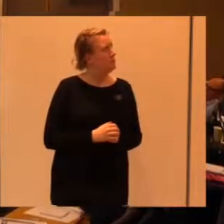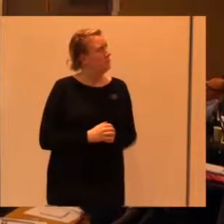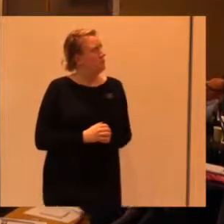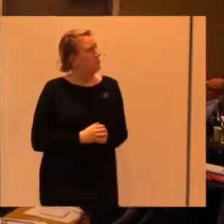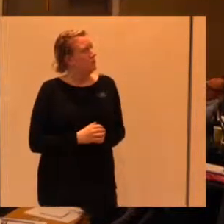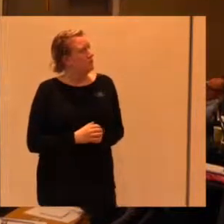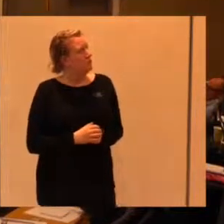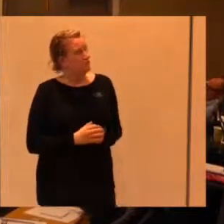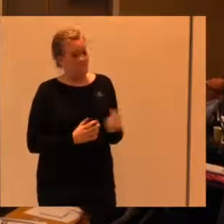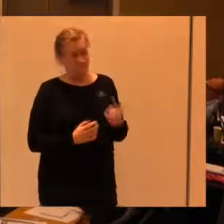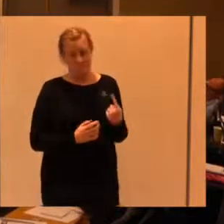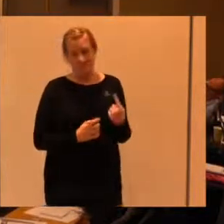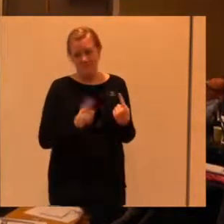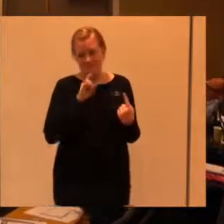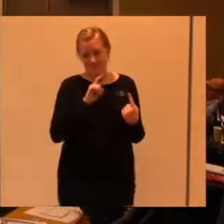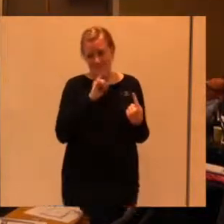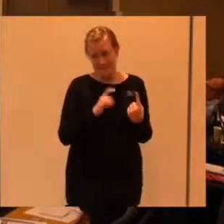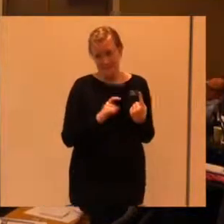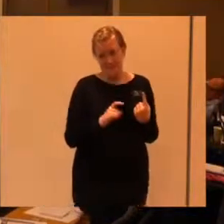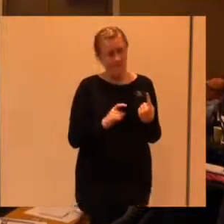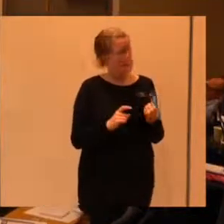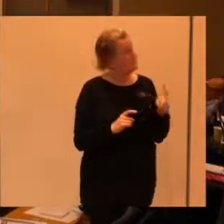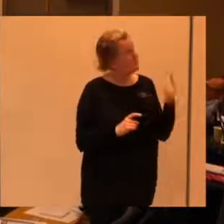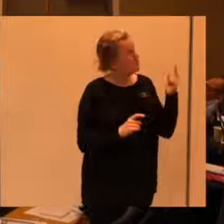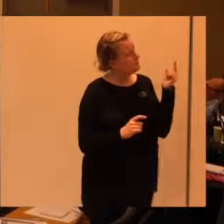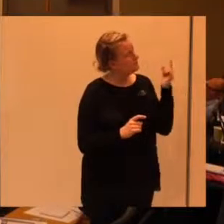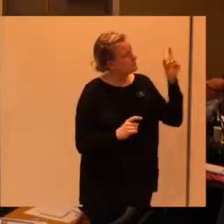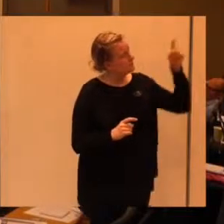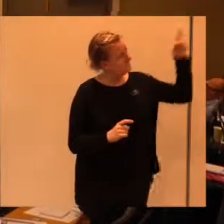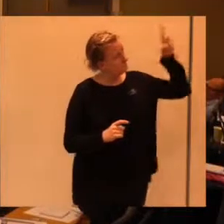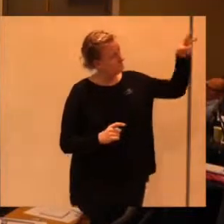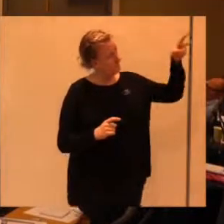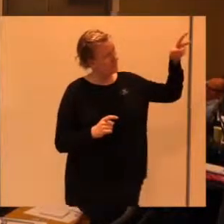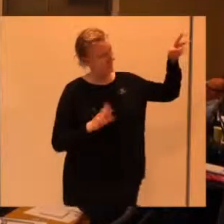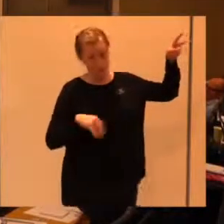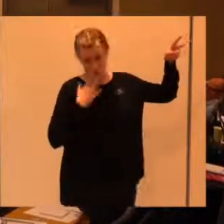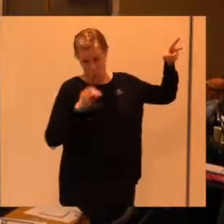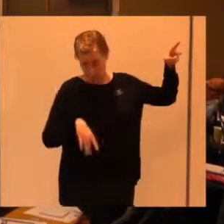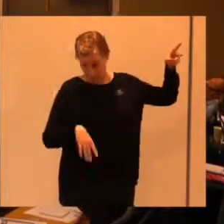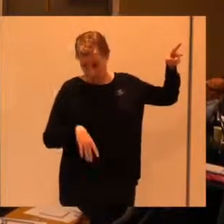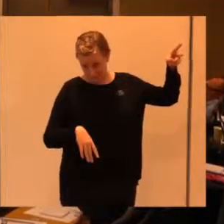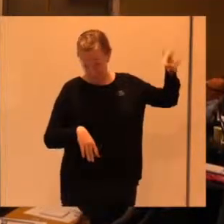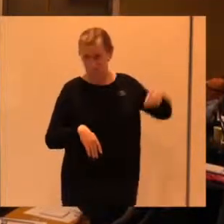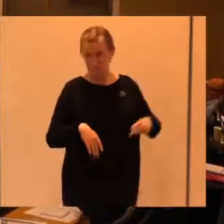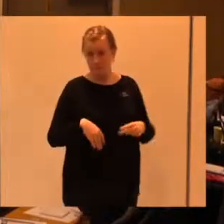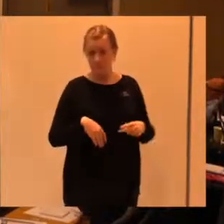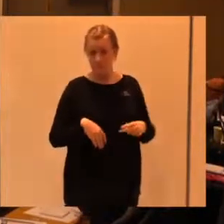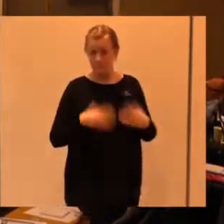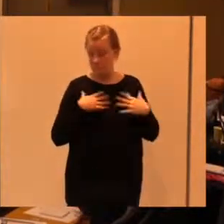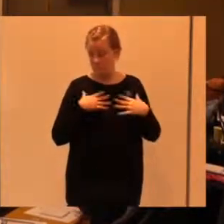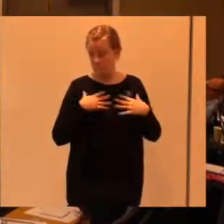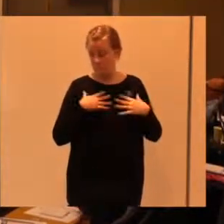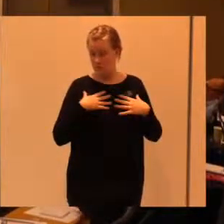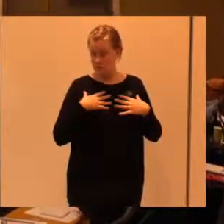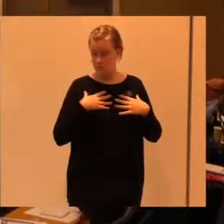Det finns en annan kritik också. Vi har pratat om de två första på den här bilden. Att det, har man psykiska funktionsnedsättningar, så säger